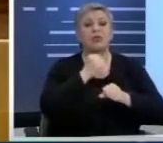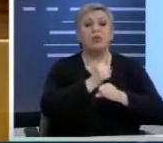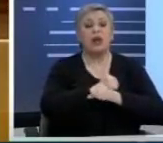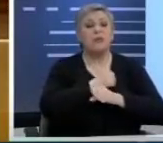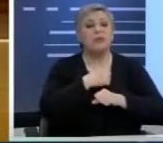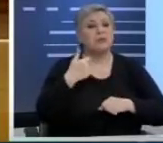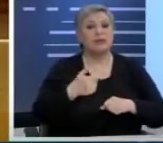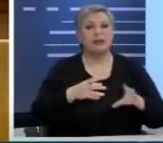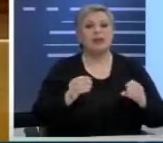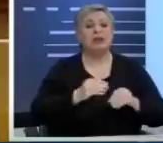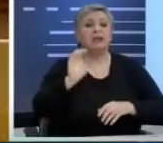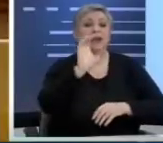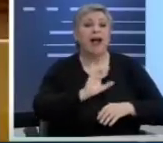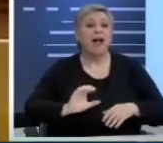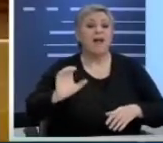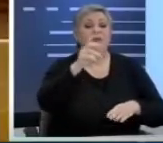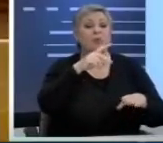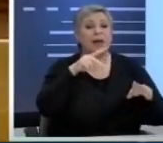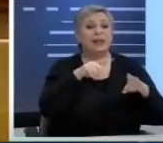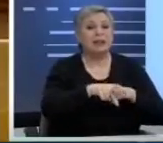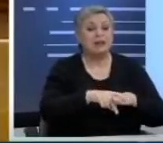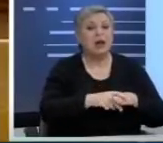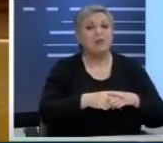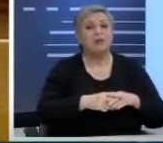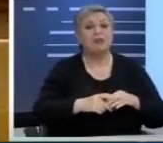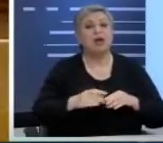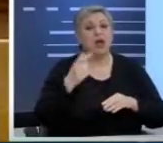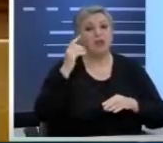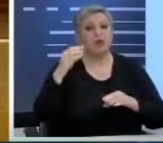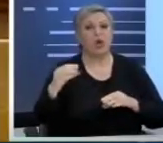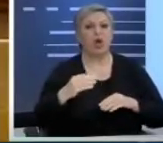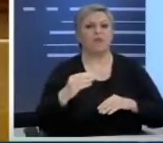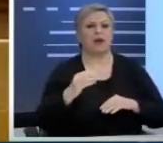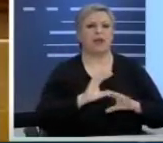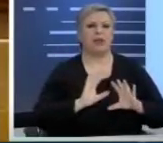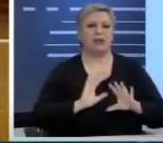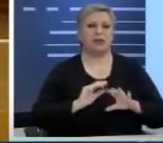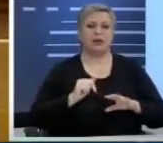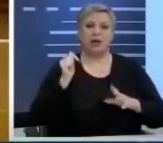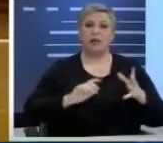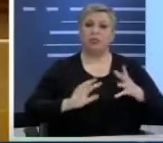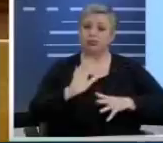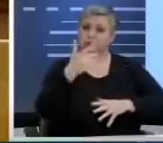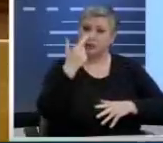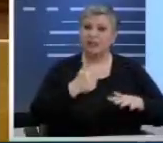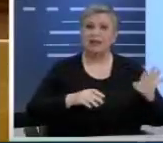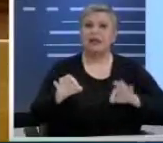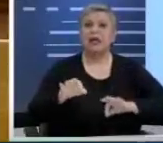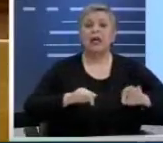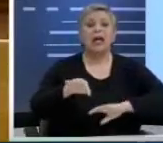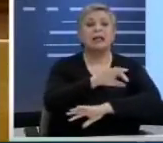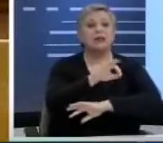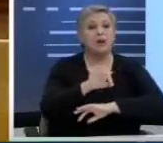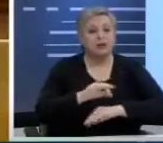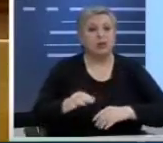Τράπεζα Επενδύσεων για να μπορούμε να το αλλάξουμε αυτό. Αλλά η ανάπτυξη είναι και το κτηματολόγιο και οι δασικοί